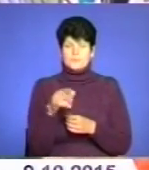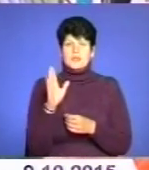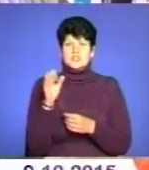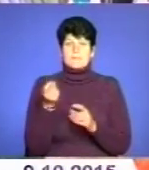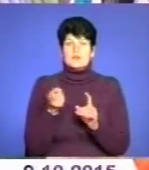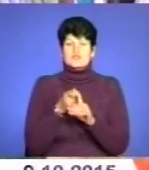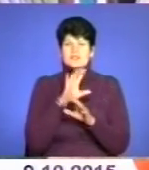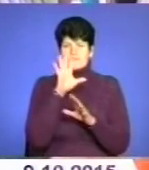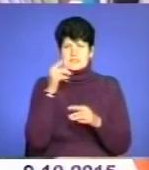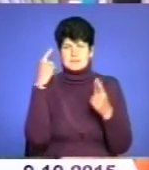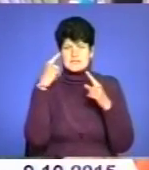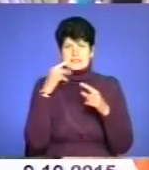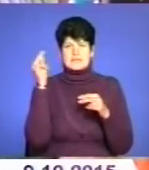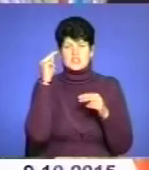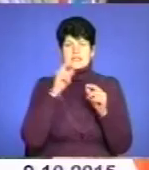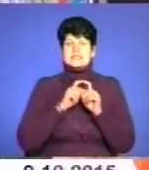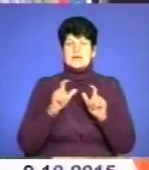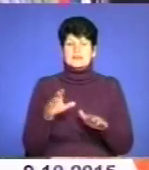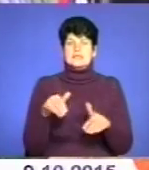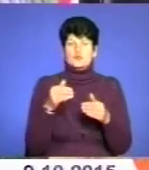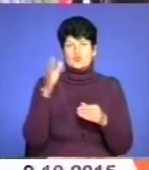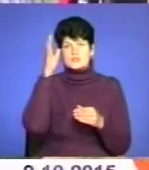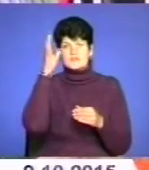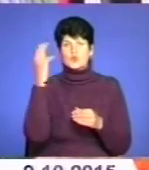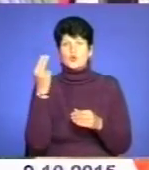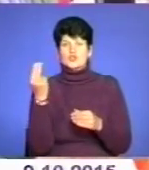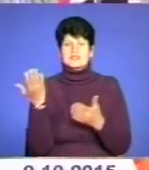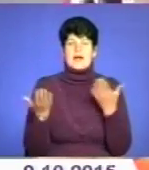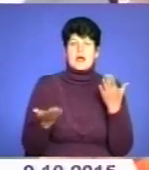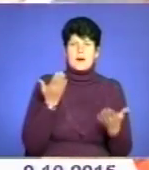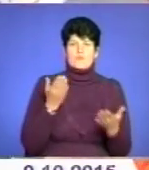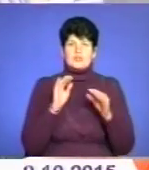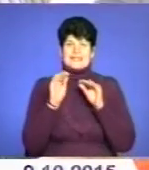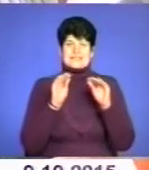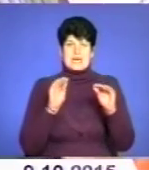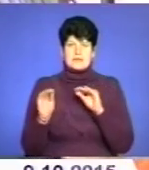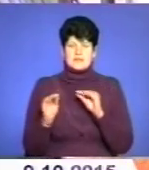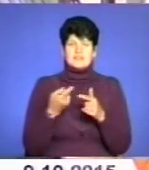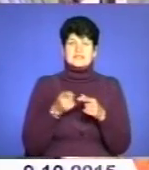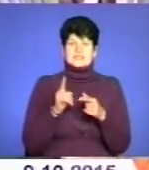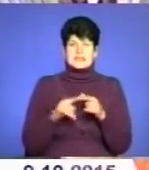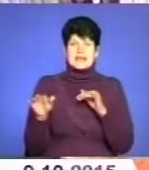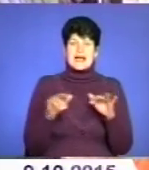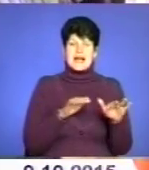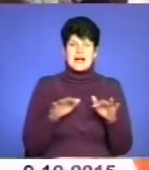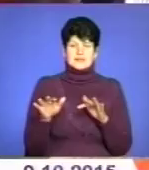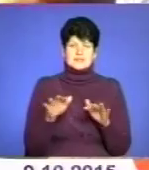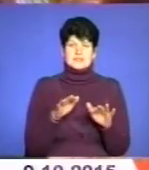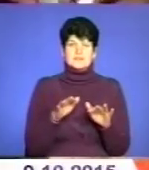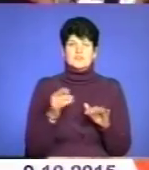всі мистецькі навчальні заклади, які дають освіту художника або дизайнера. Цих мистецьких акцій, цих